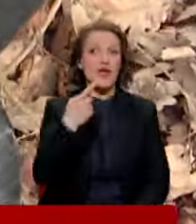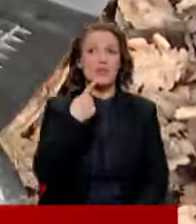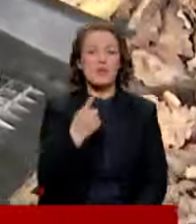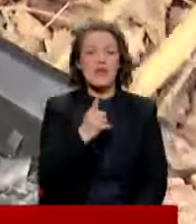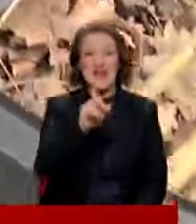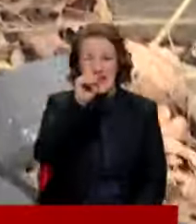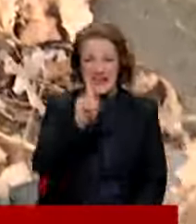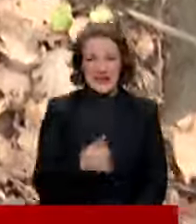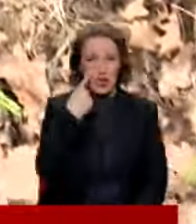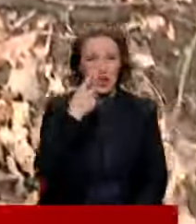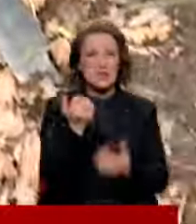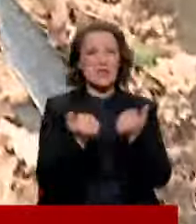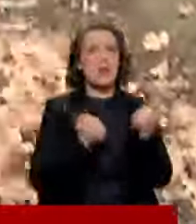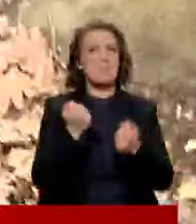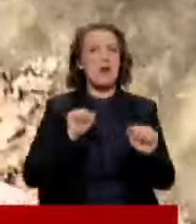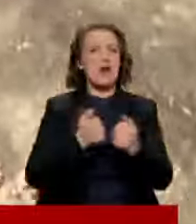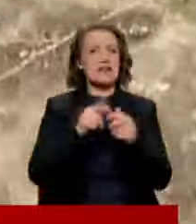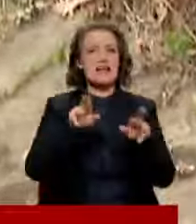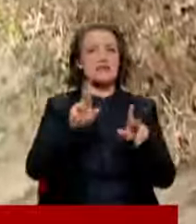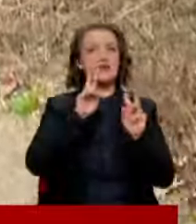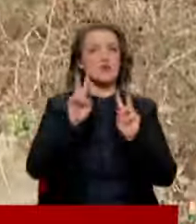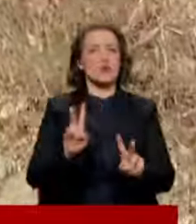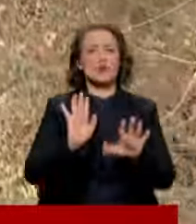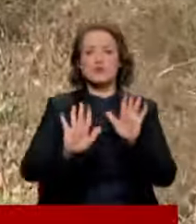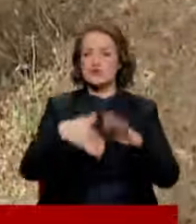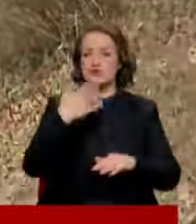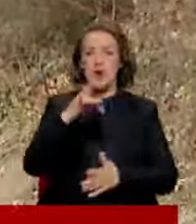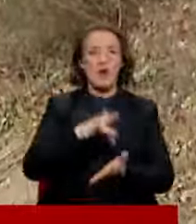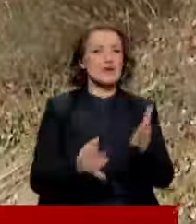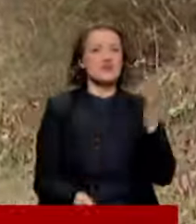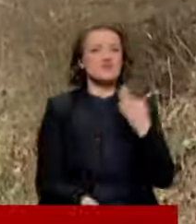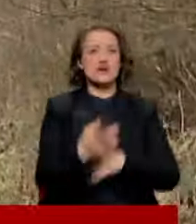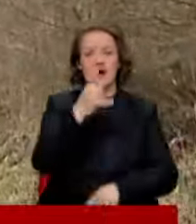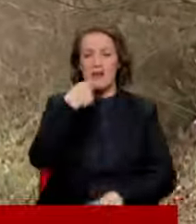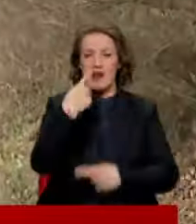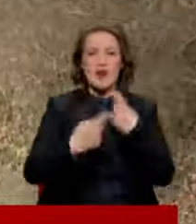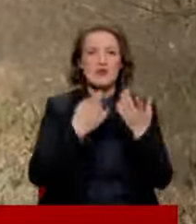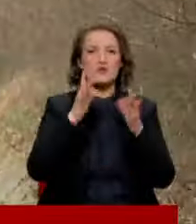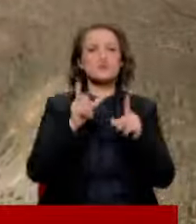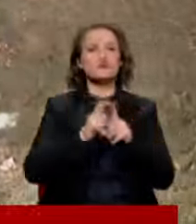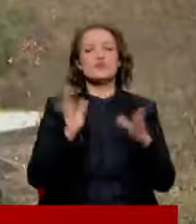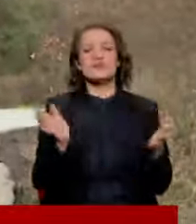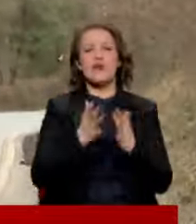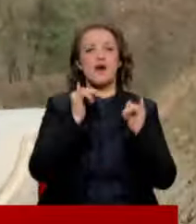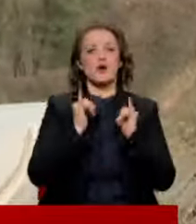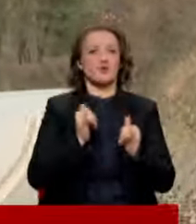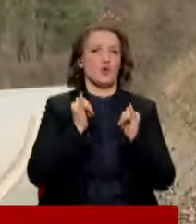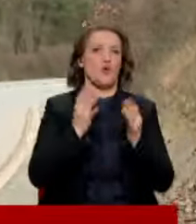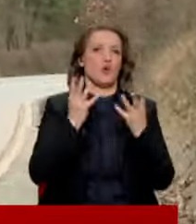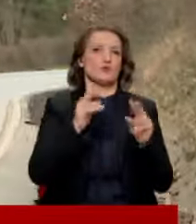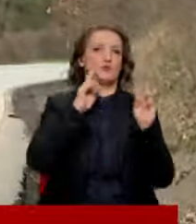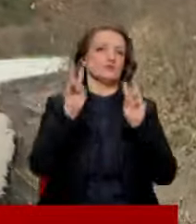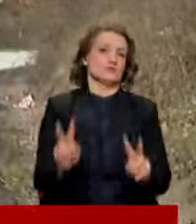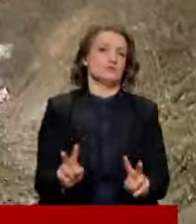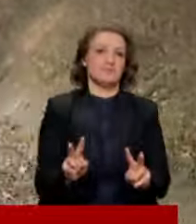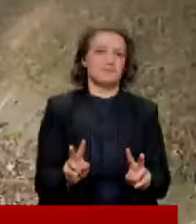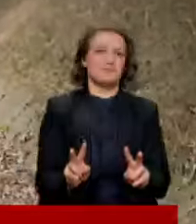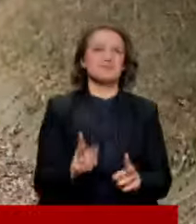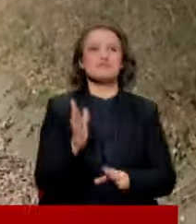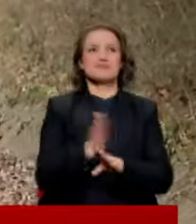ilk bakışta trafik kazası gibi görünse de sonrasında ortaya çıkan iddialar durumun daha da vahim olduğunu gözler önüne